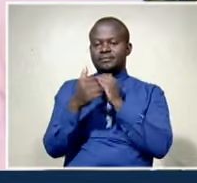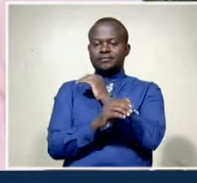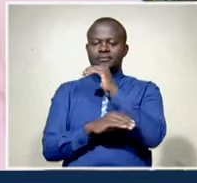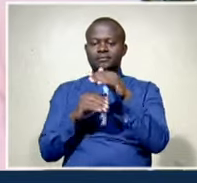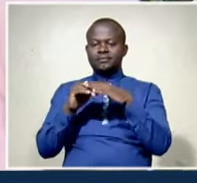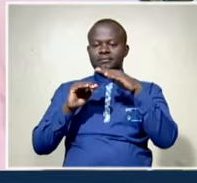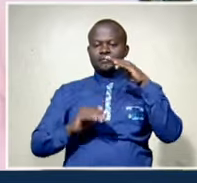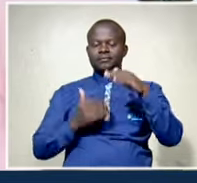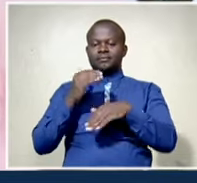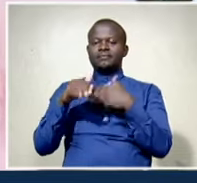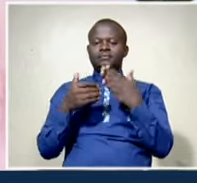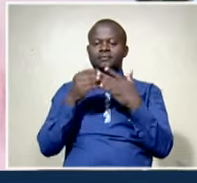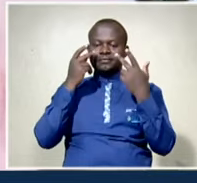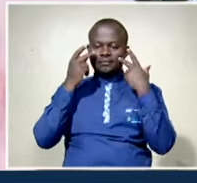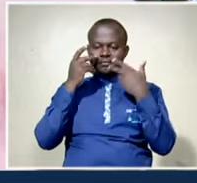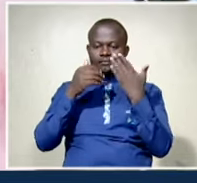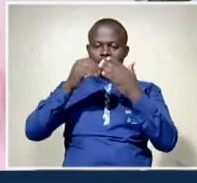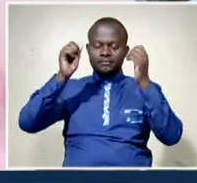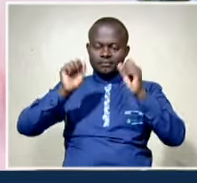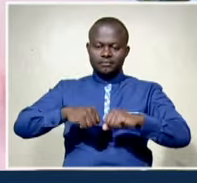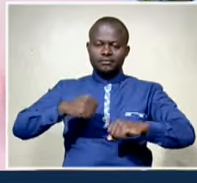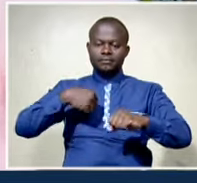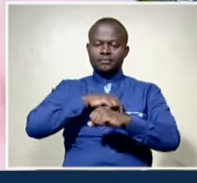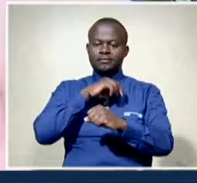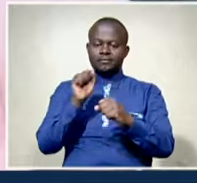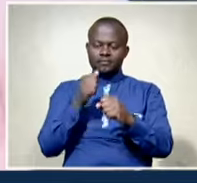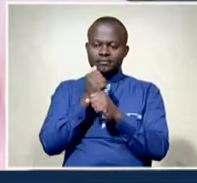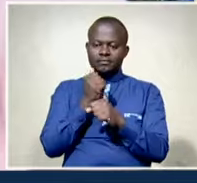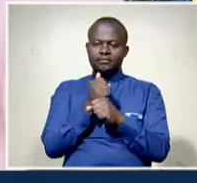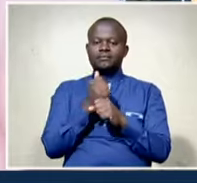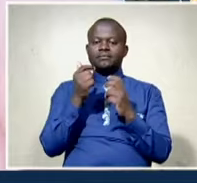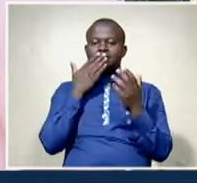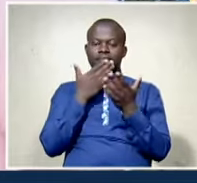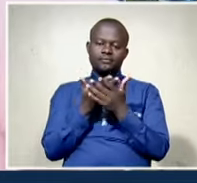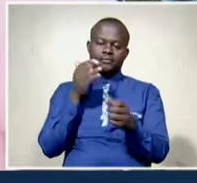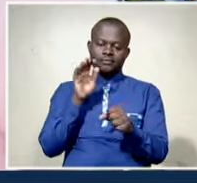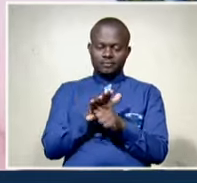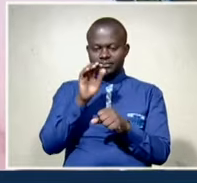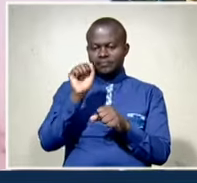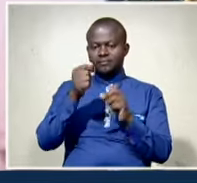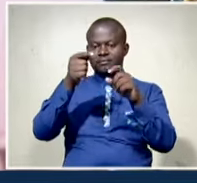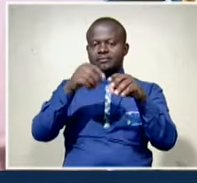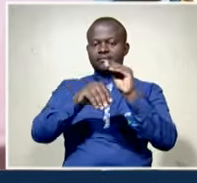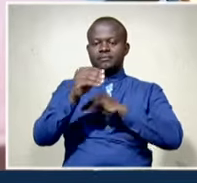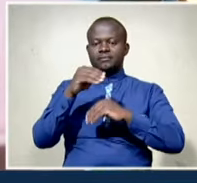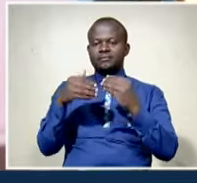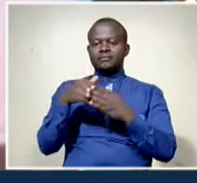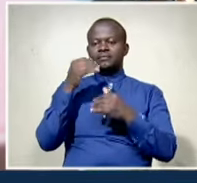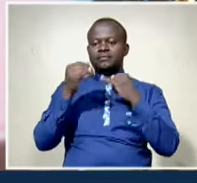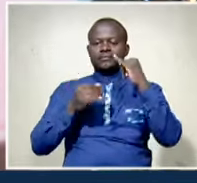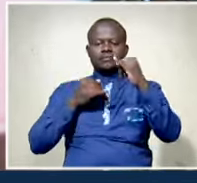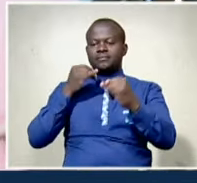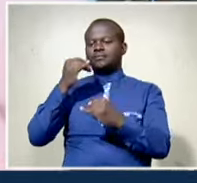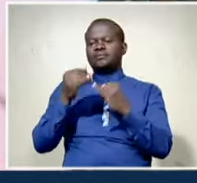rwo hasi babona ko bishoboka nabo bashobora gukora byinshi byiza bishobora kugera no ku isoko